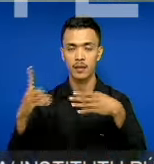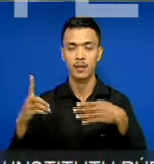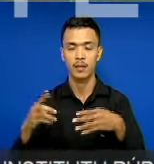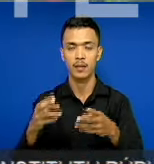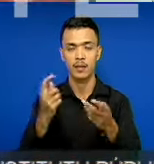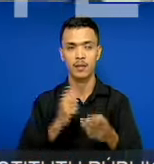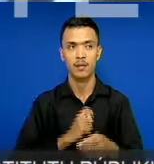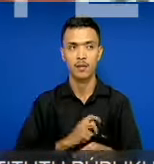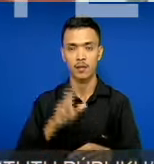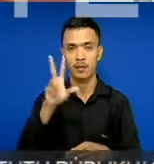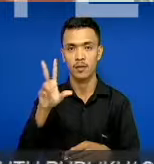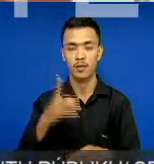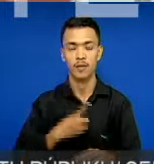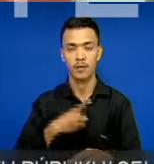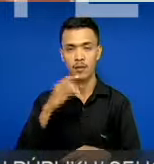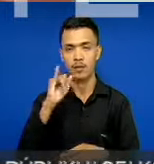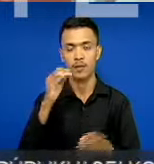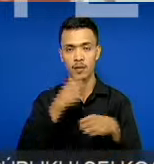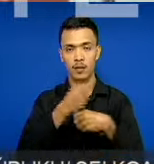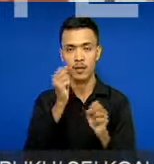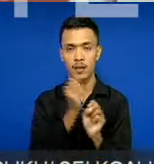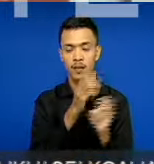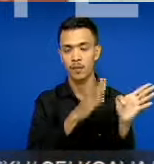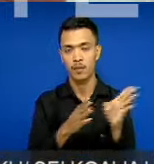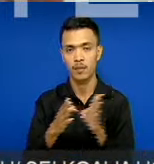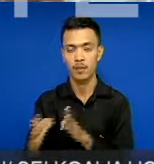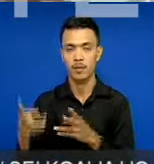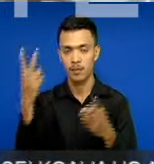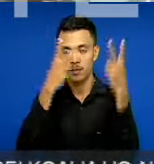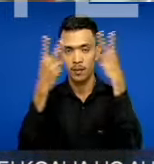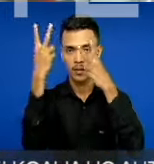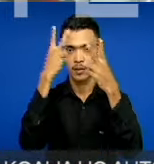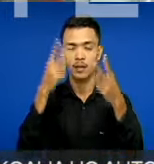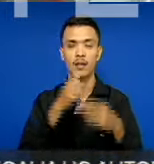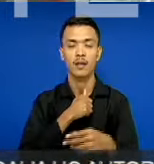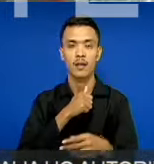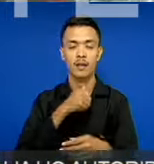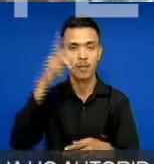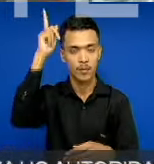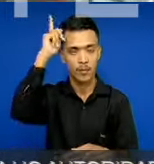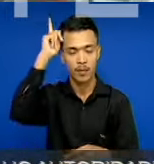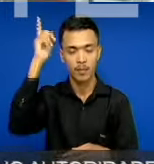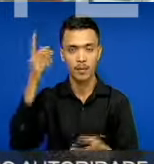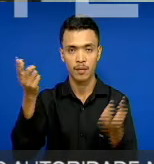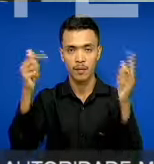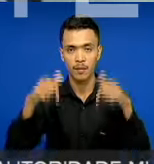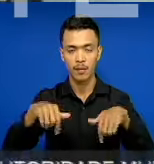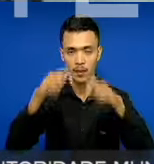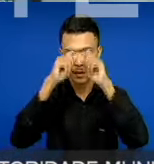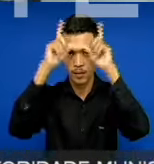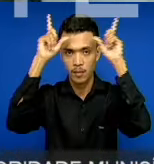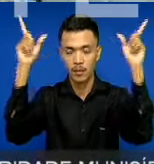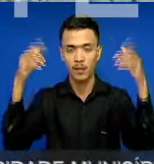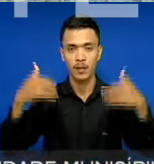to'o Tacitolo Dili. E parte da monso de halo preparação, Bahia visita sua santidade, Papa Francisco Nian, yang baik Timor Leste nebe